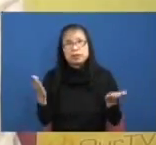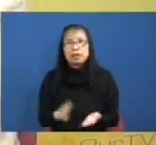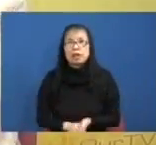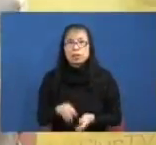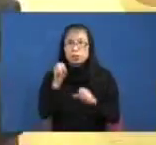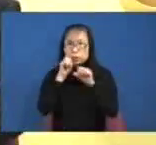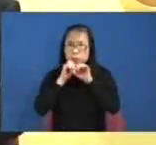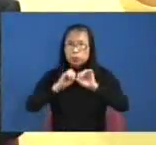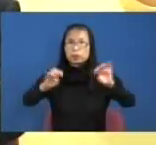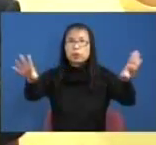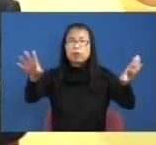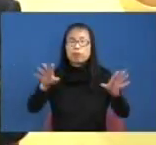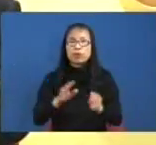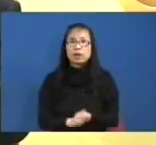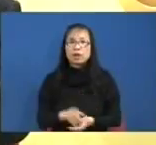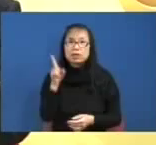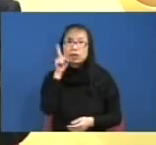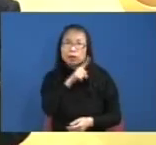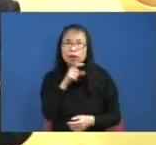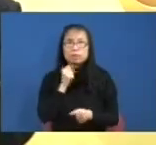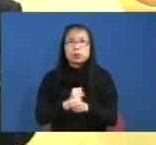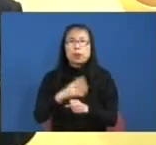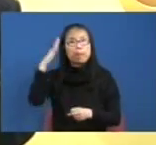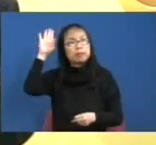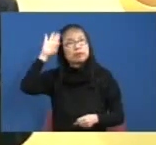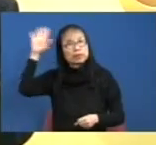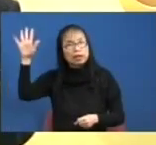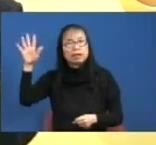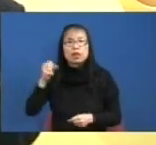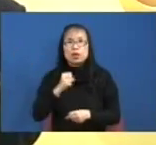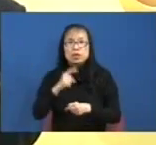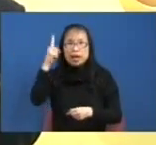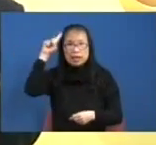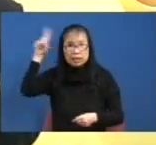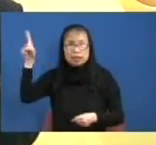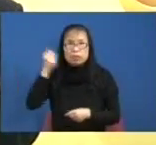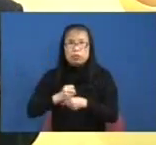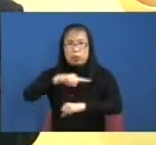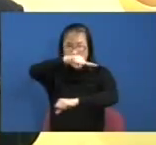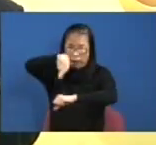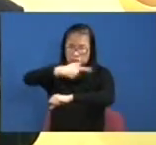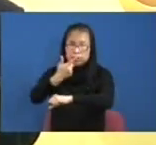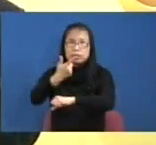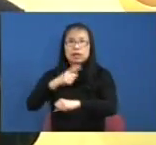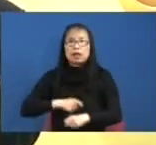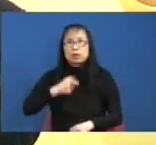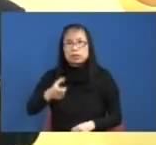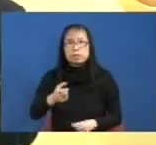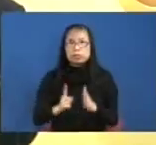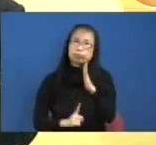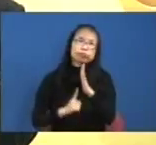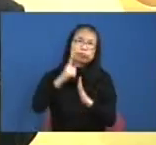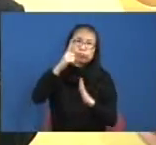行真係一個星期做五日，每日做8個鐘頭嘅話，哇！咁我哋個成本咧就重咗好多